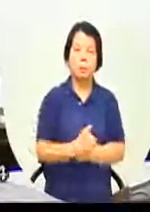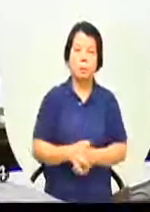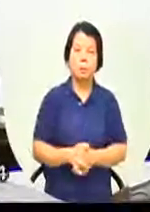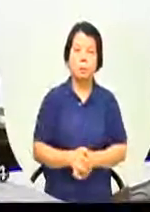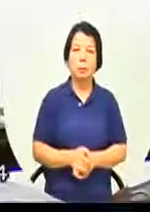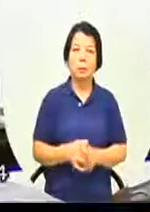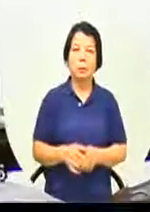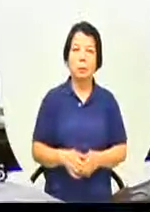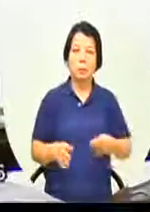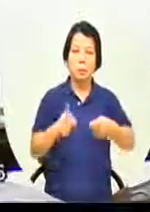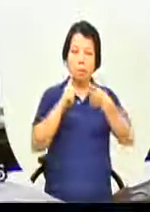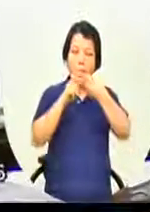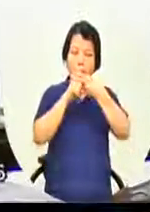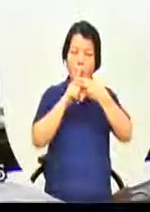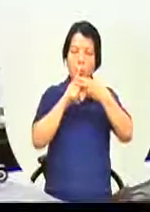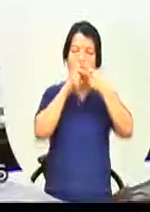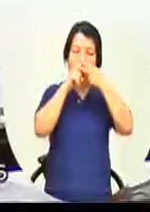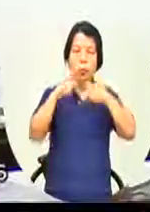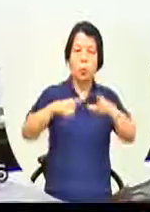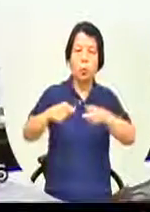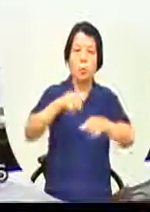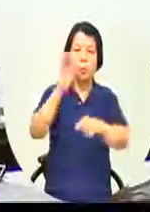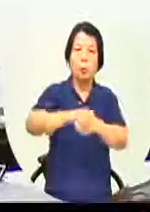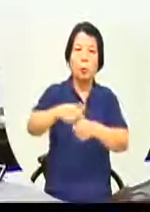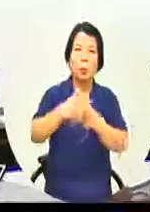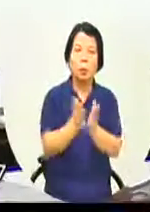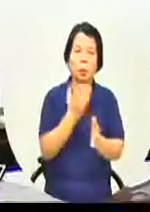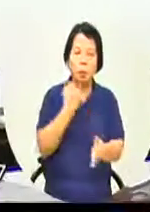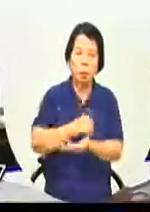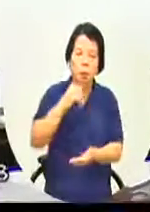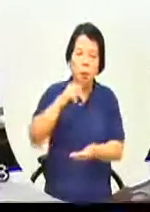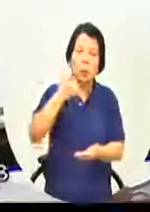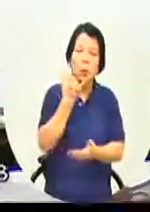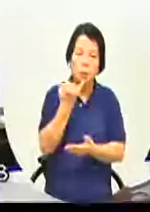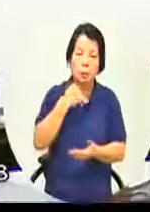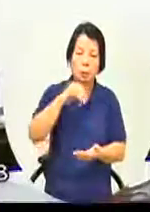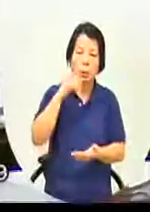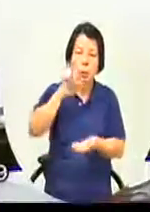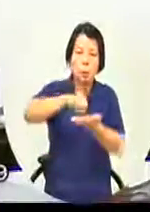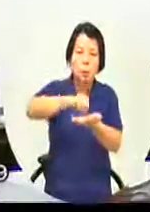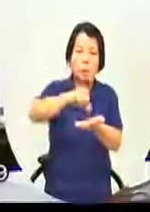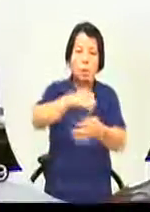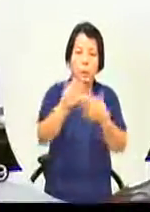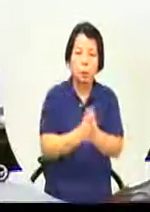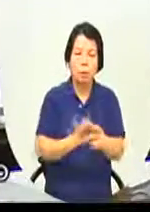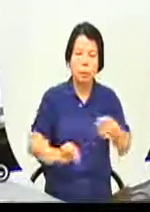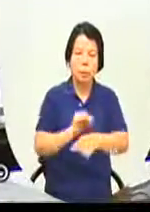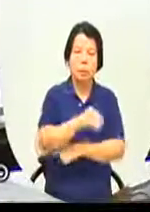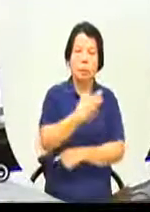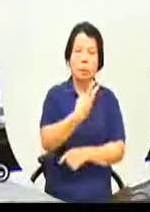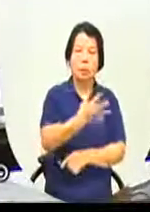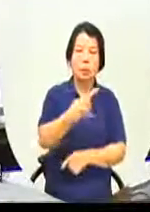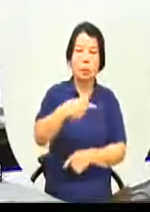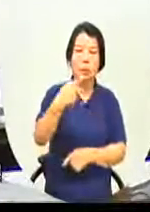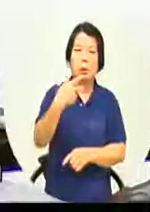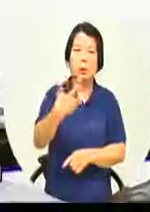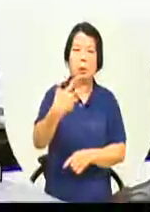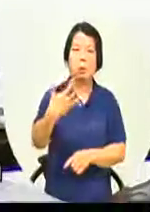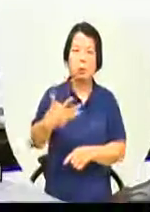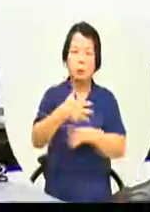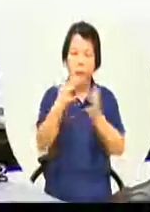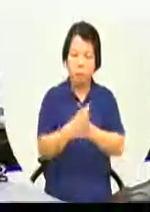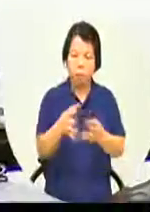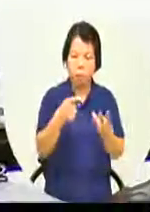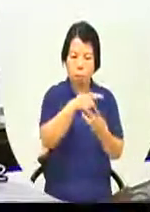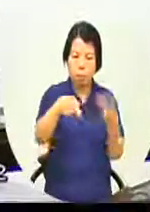全的大概也差不多算起来，包括你所有的可耕种的农地，只占了4.78%。好，我们把这个三个都加